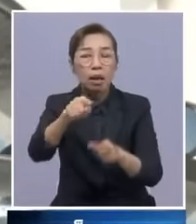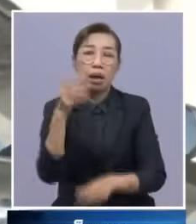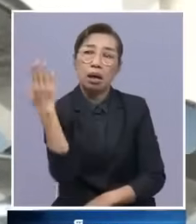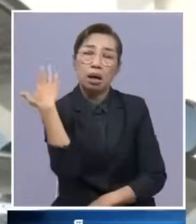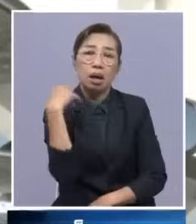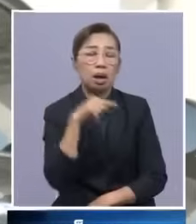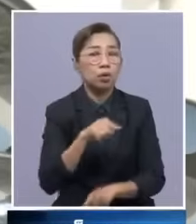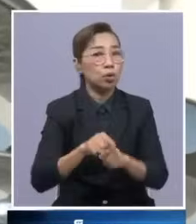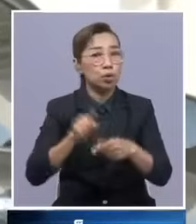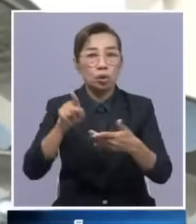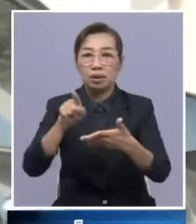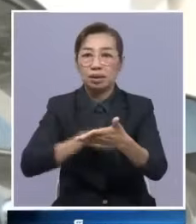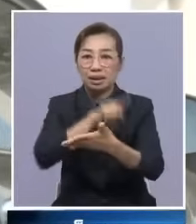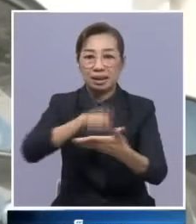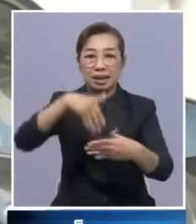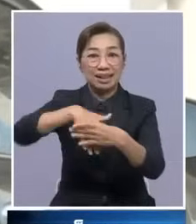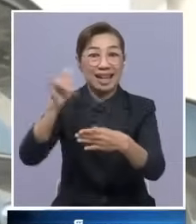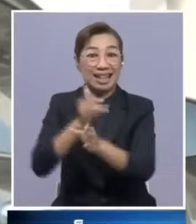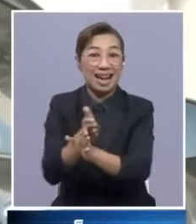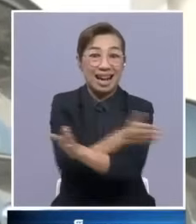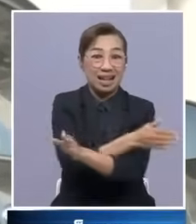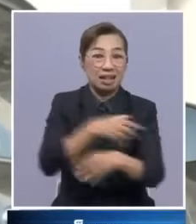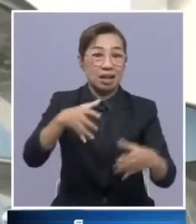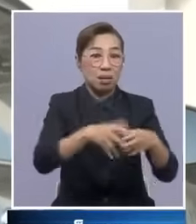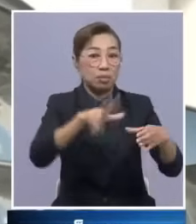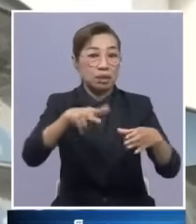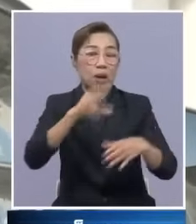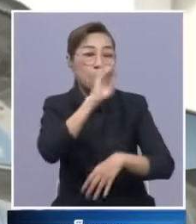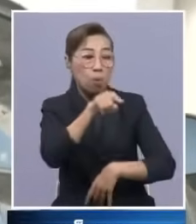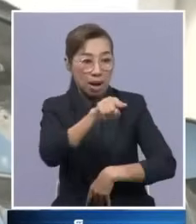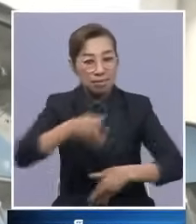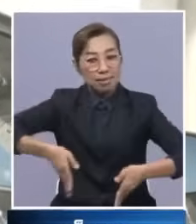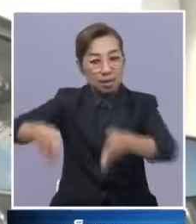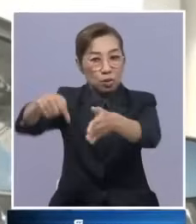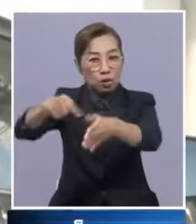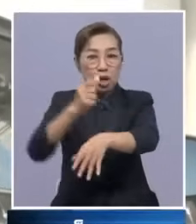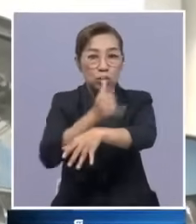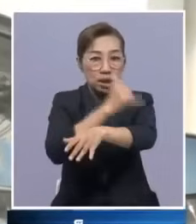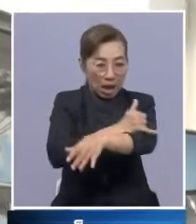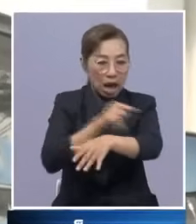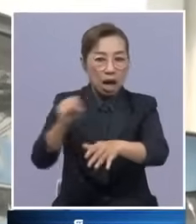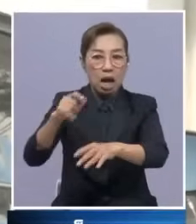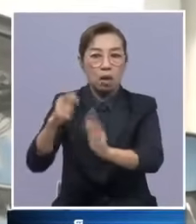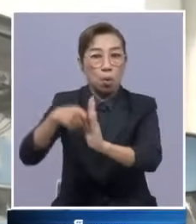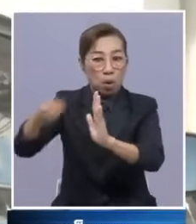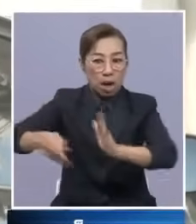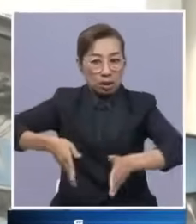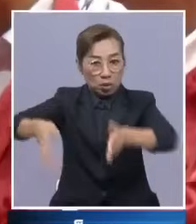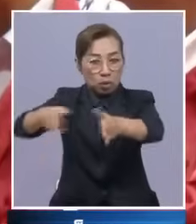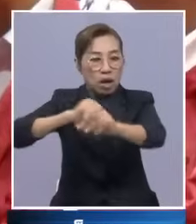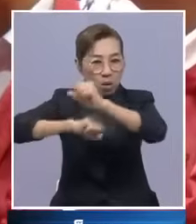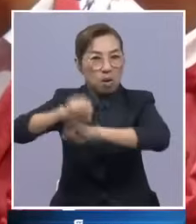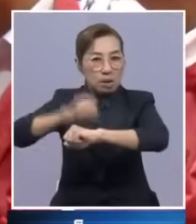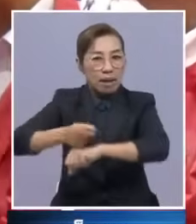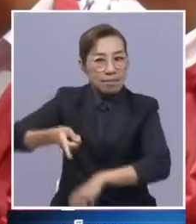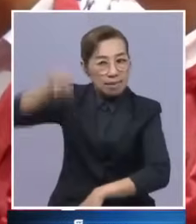งการหาเสียงพรรคเพื่อไทยประกาศเองมอเตอร์เวย์บางปะอินโคราชโจมตีรัฐบาลของพลเอกประยุทธ์นะ ทำไมมันก่อสร้างช้